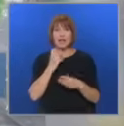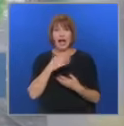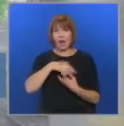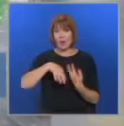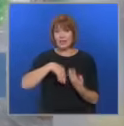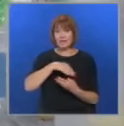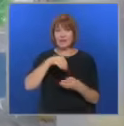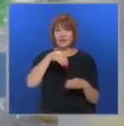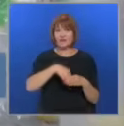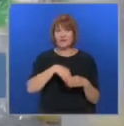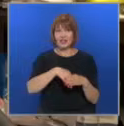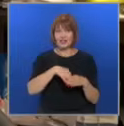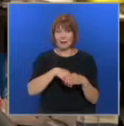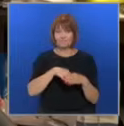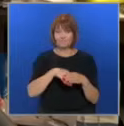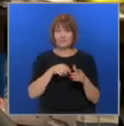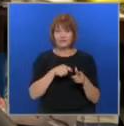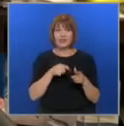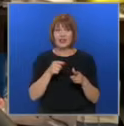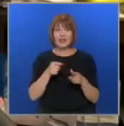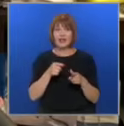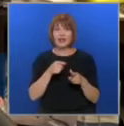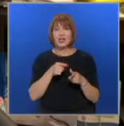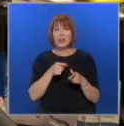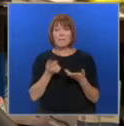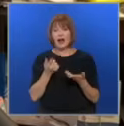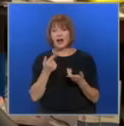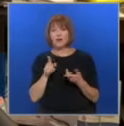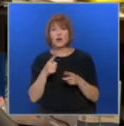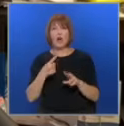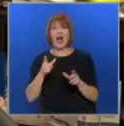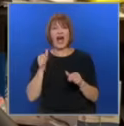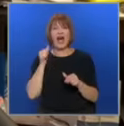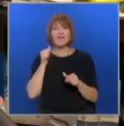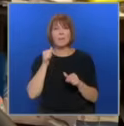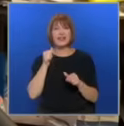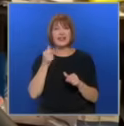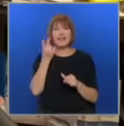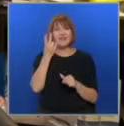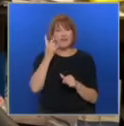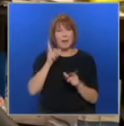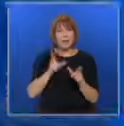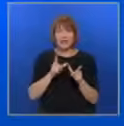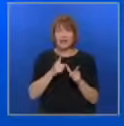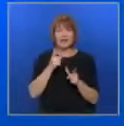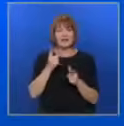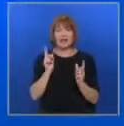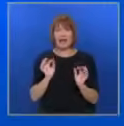в самата синтетика, е замесен фентанил. Фентанила 2 мг просто действат